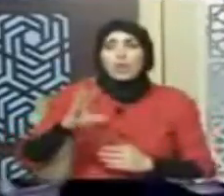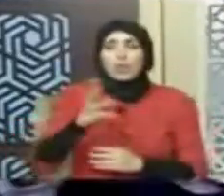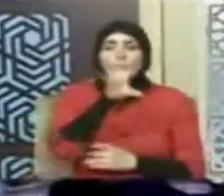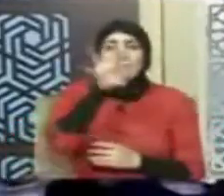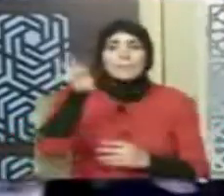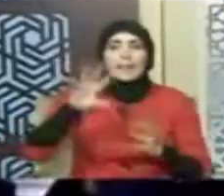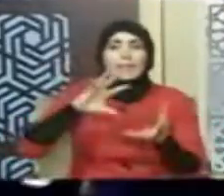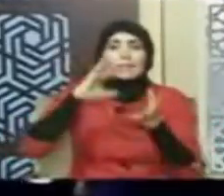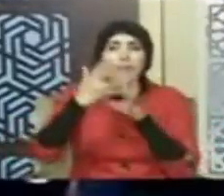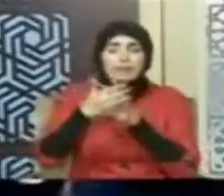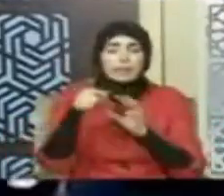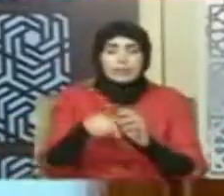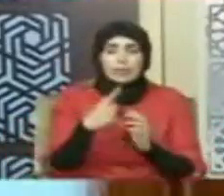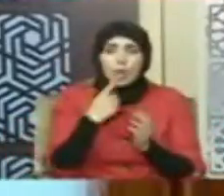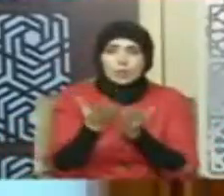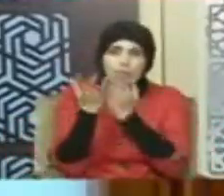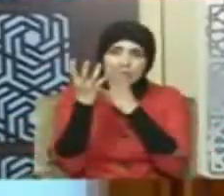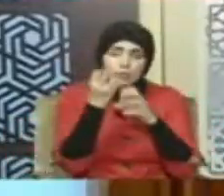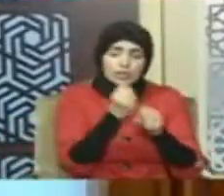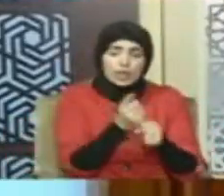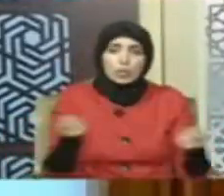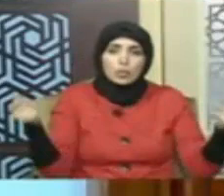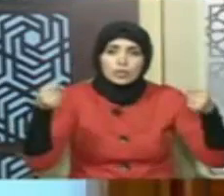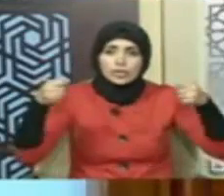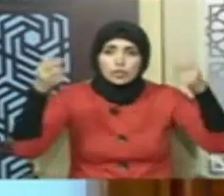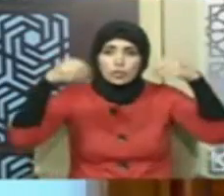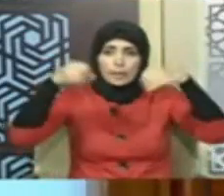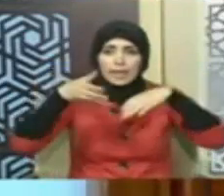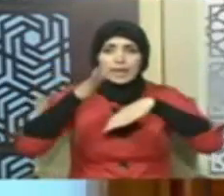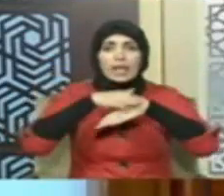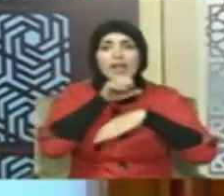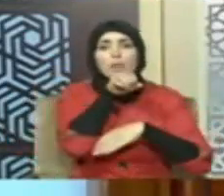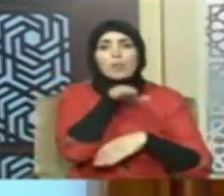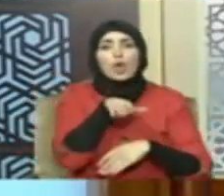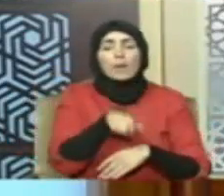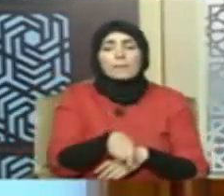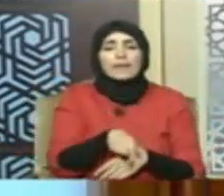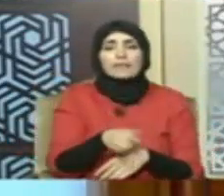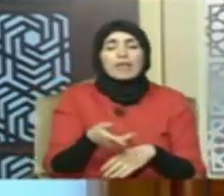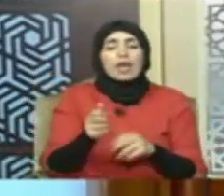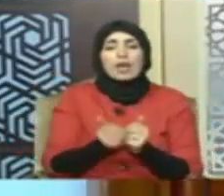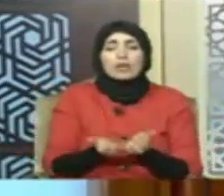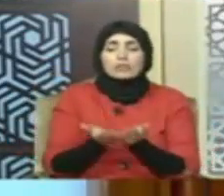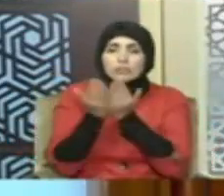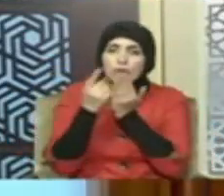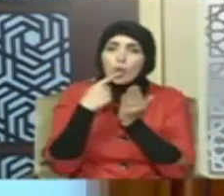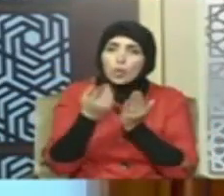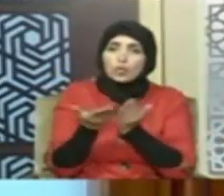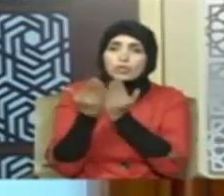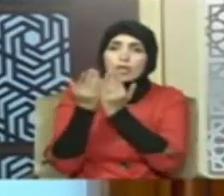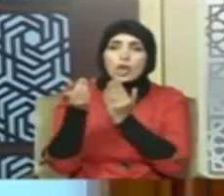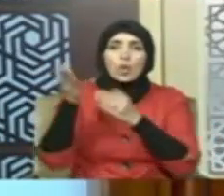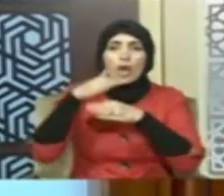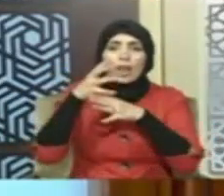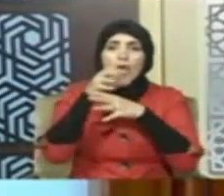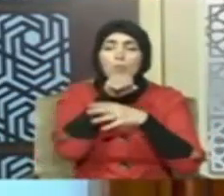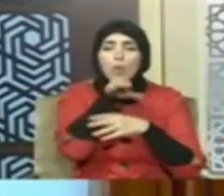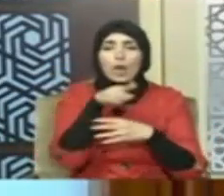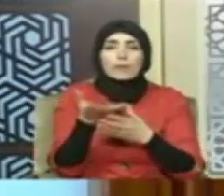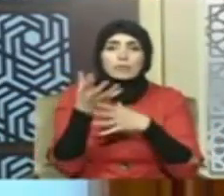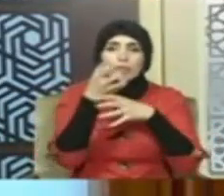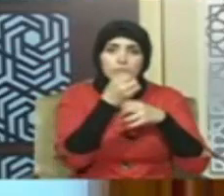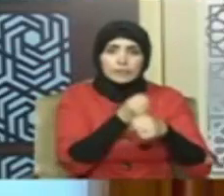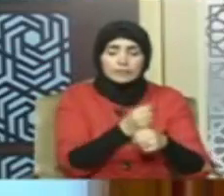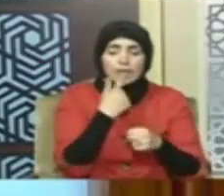العالمين. وصل اللهم وسلم وزد وبارك على سيدنا محمد، صلوا عليه وسلموا تسليما.